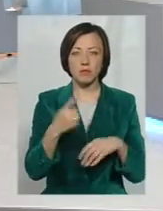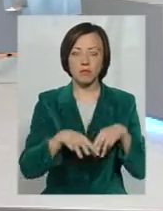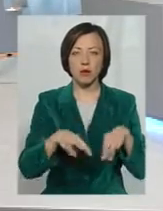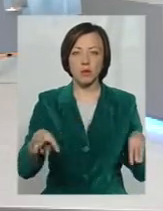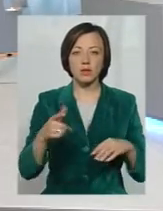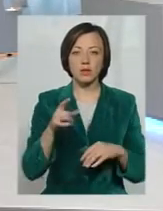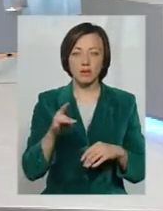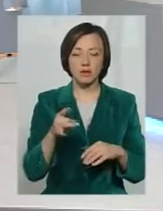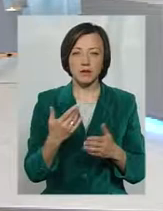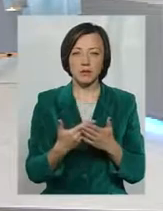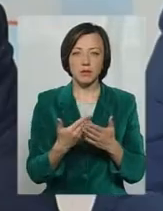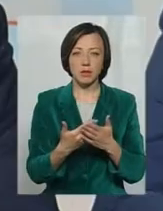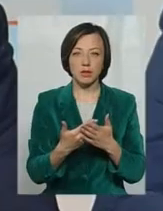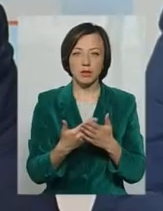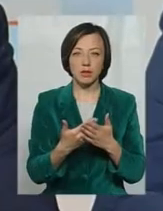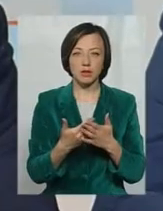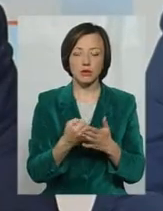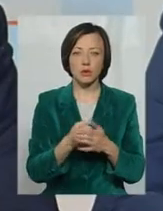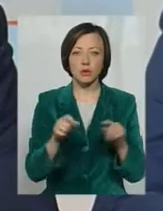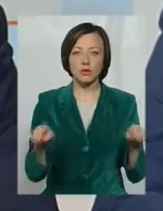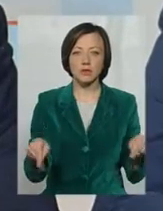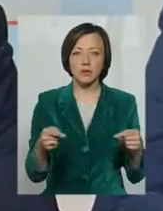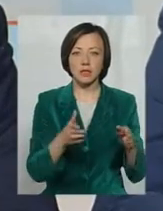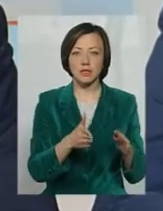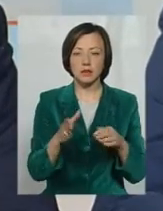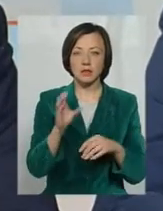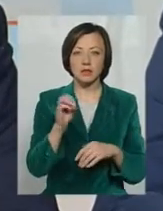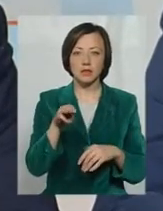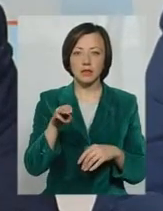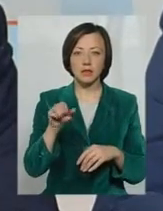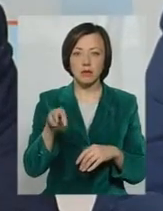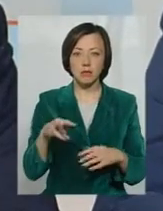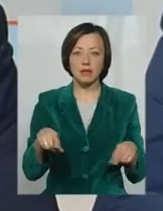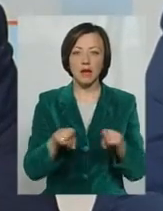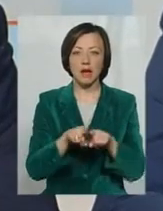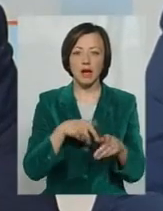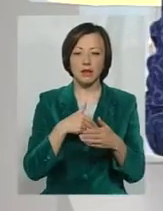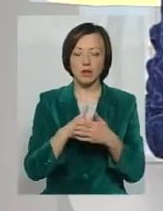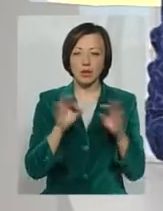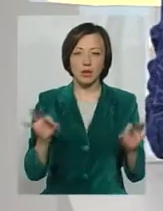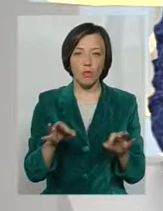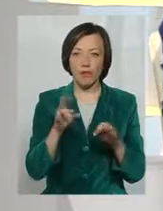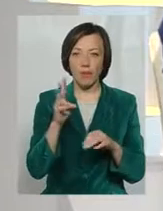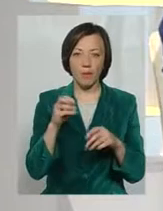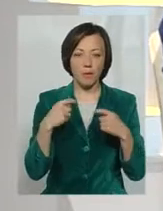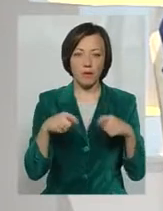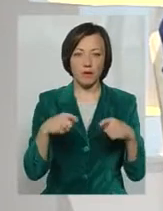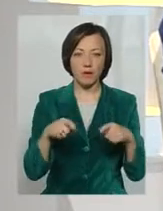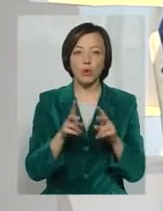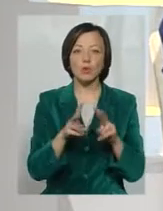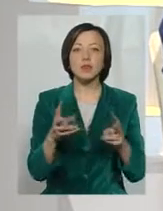говорити до утворення системи СЕТАМ, такі активи жодного разу не продавалися. Скажіть, будь ласка, хто заробляє на